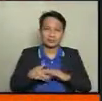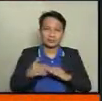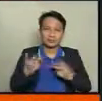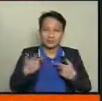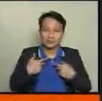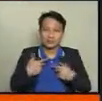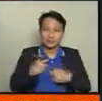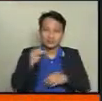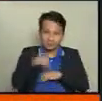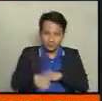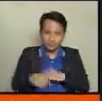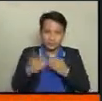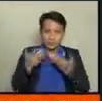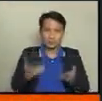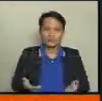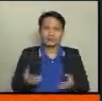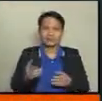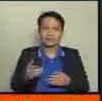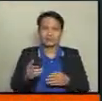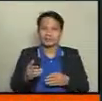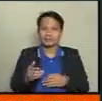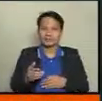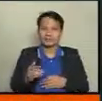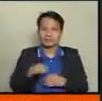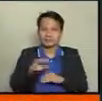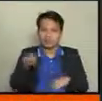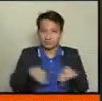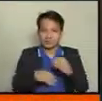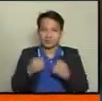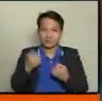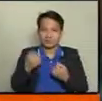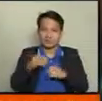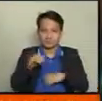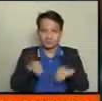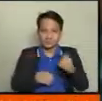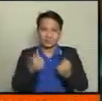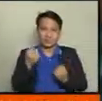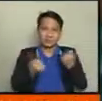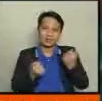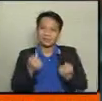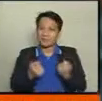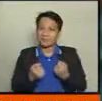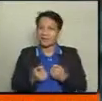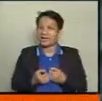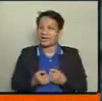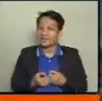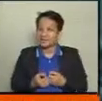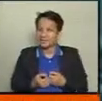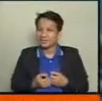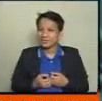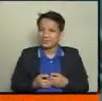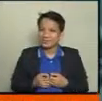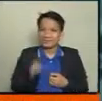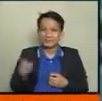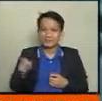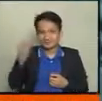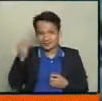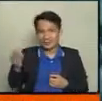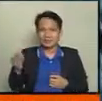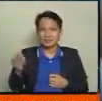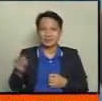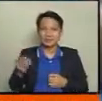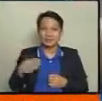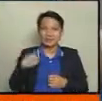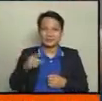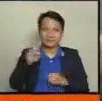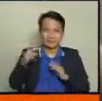bang overloading, meron bang re-relyebo na driver doon sa pag-travel ng malayo dahil iba papuntang Bicol inaabot